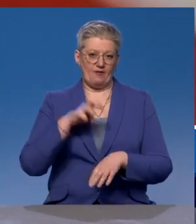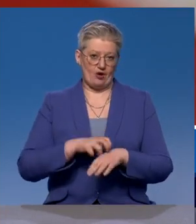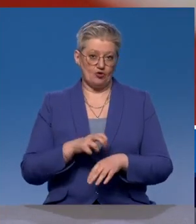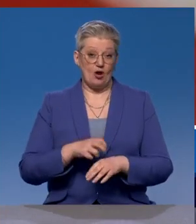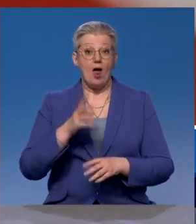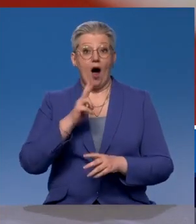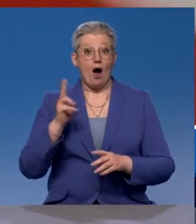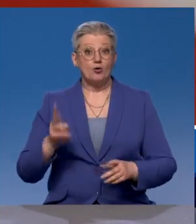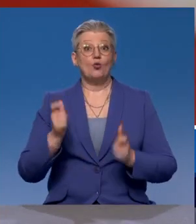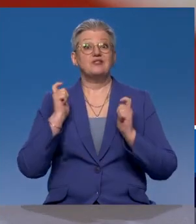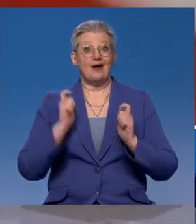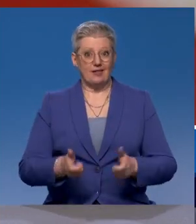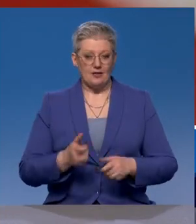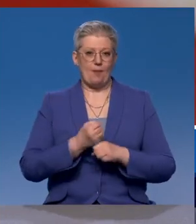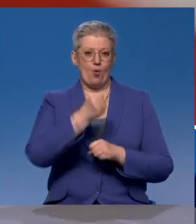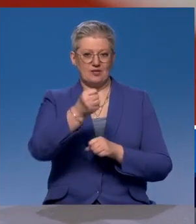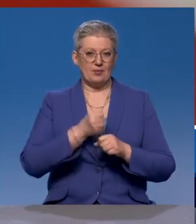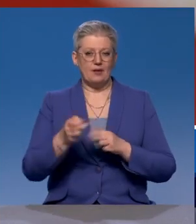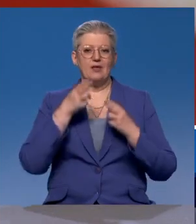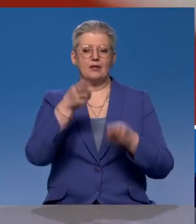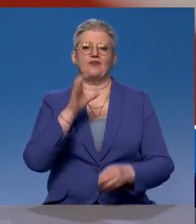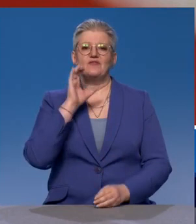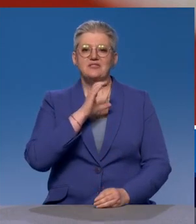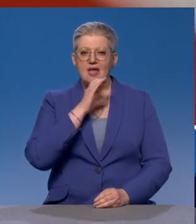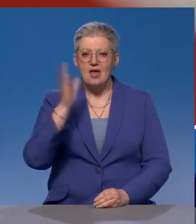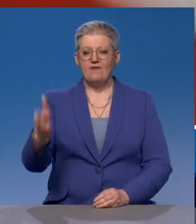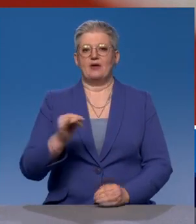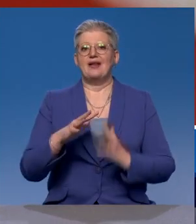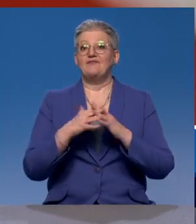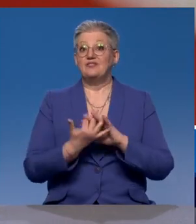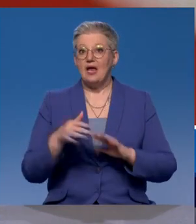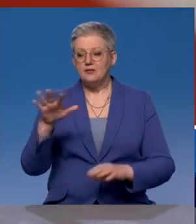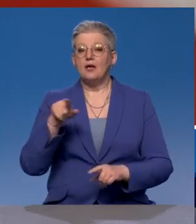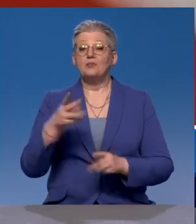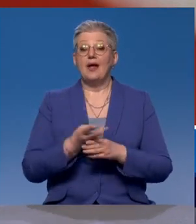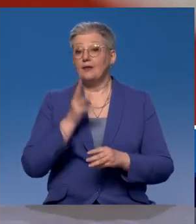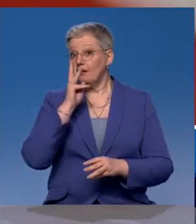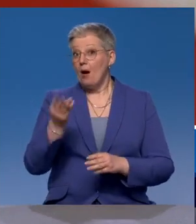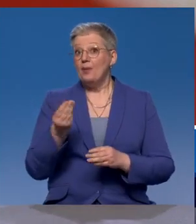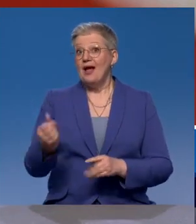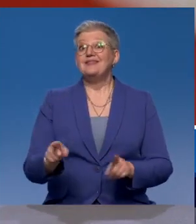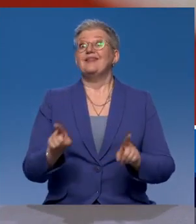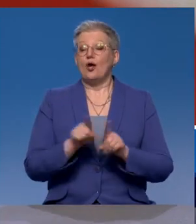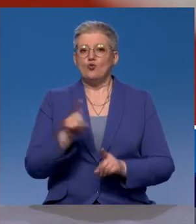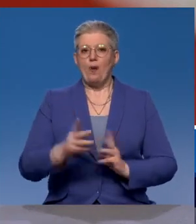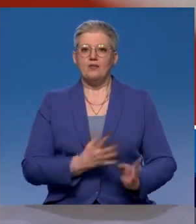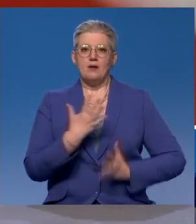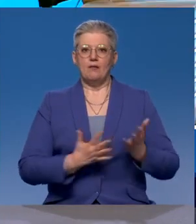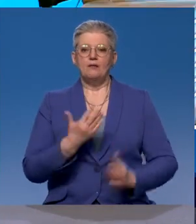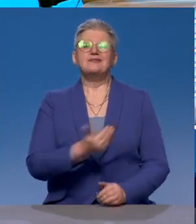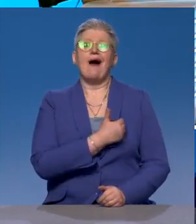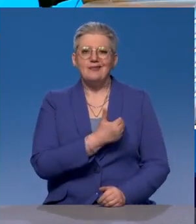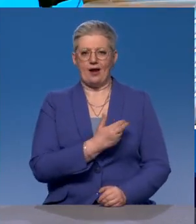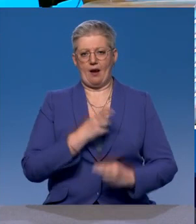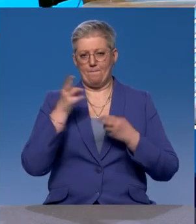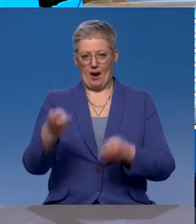по перераспределению, например, в северные регионы, в сельские районы, им надо платить столько, чтобы это их мотивировало поехать туда. Ну,